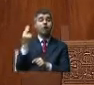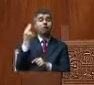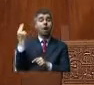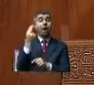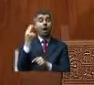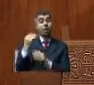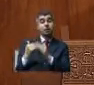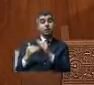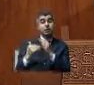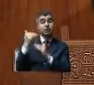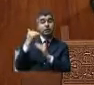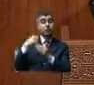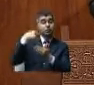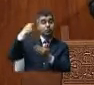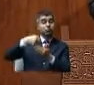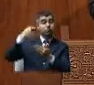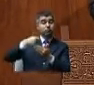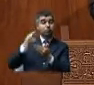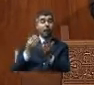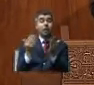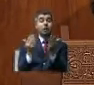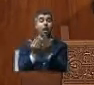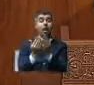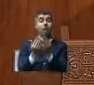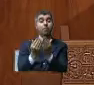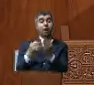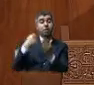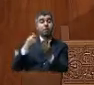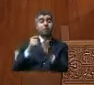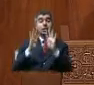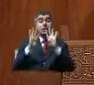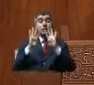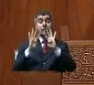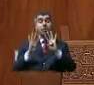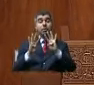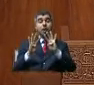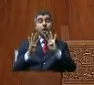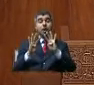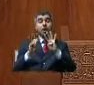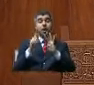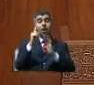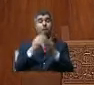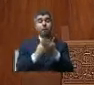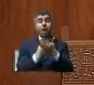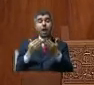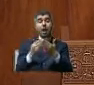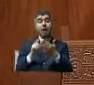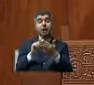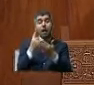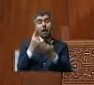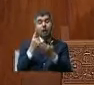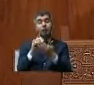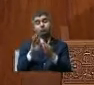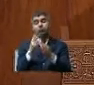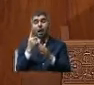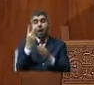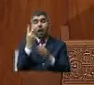رفع الاعتمادات المالية المرصدة له من 8 إلى أكثر من 9.8 مليار ديال الدرهم ما بين